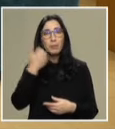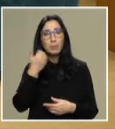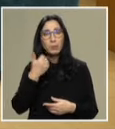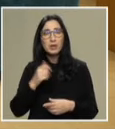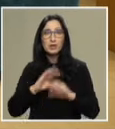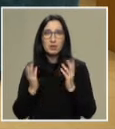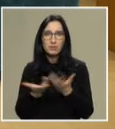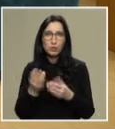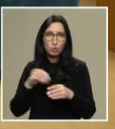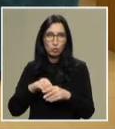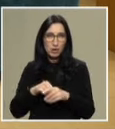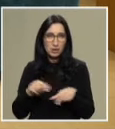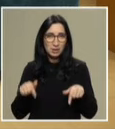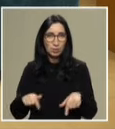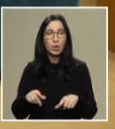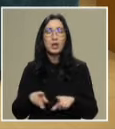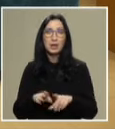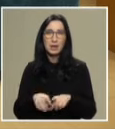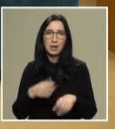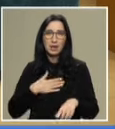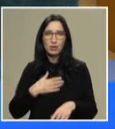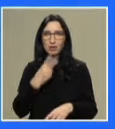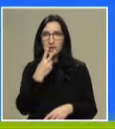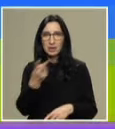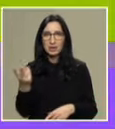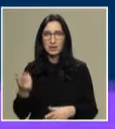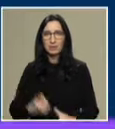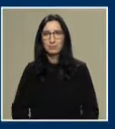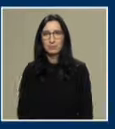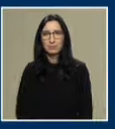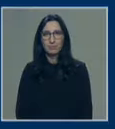за всички участници тук, така и за нашите зрители.